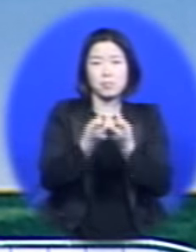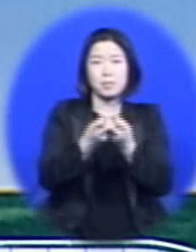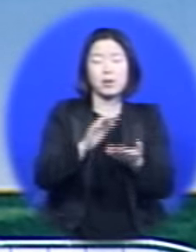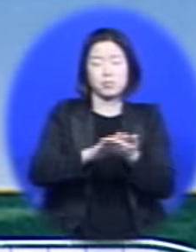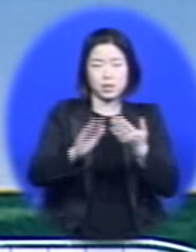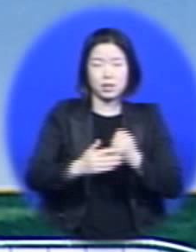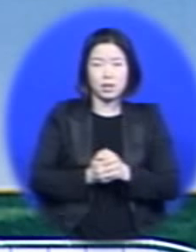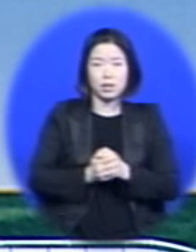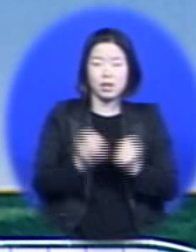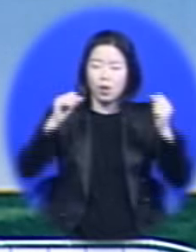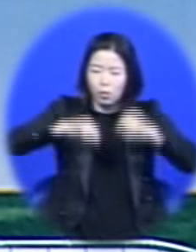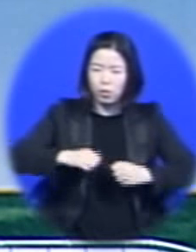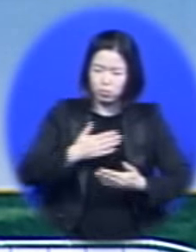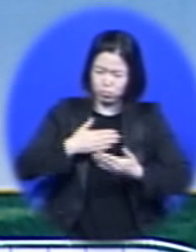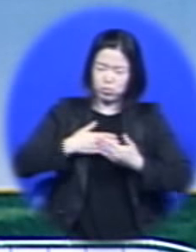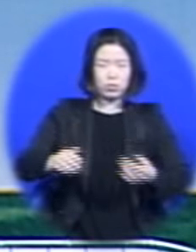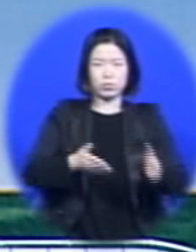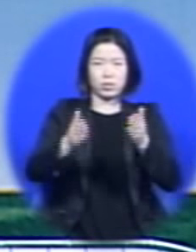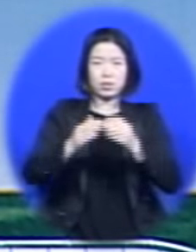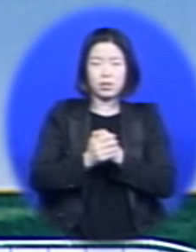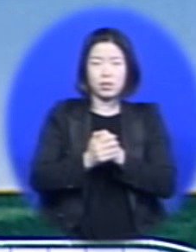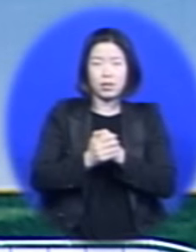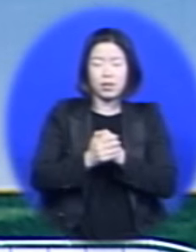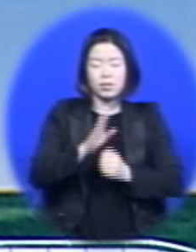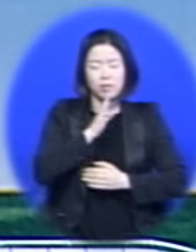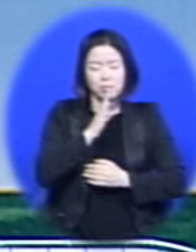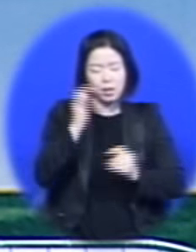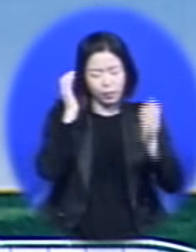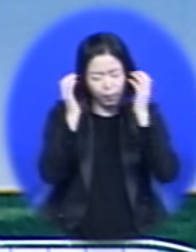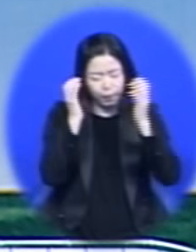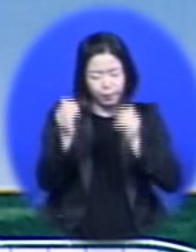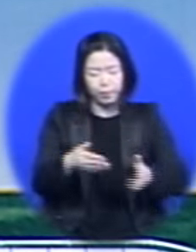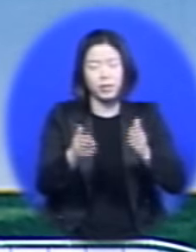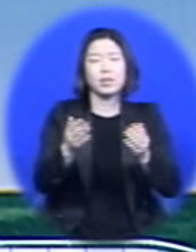불순종은 두려운 길이에요. 불순종은 정말 고통스러운 길입니다.